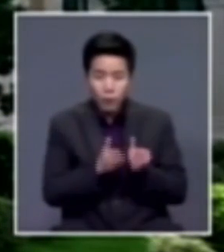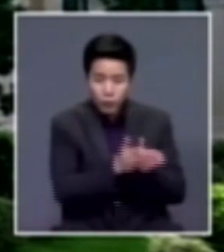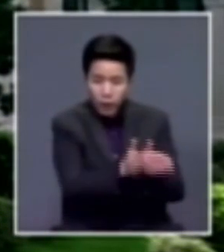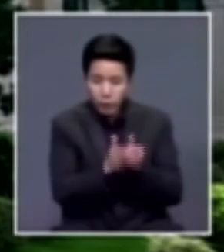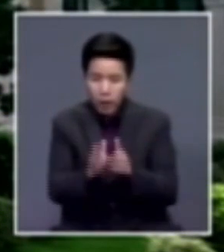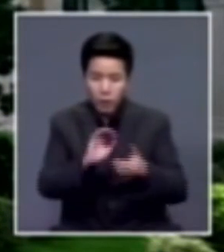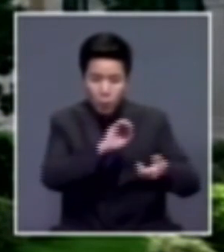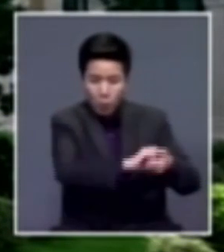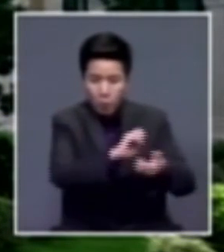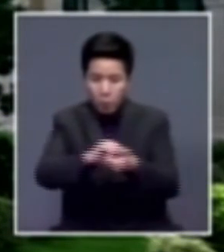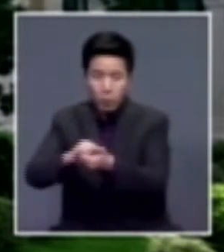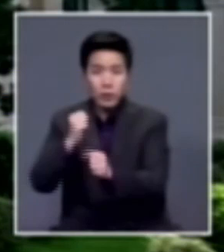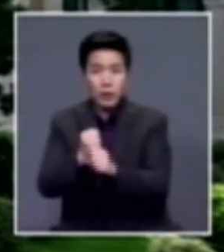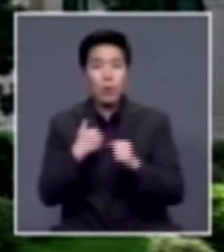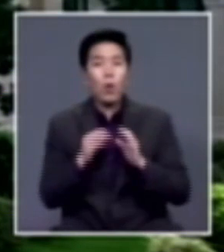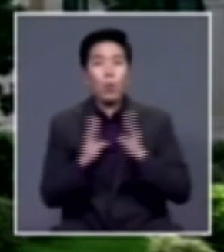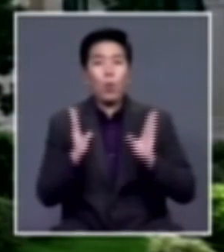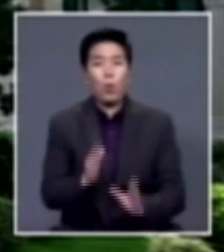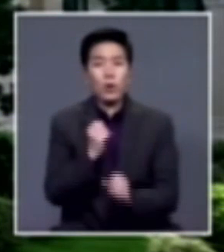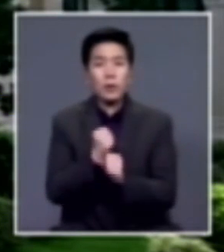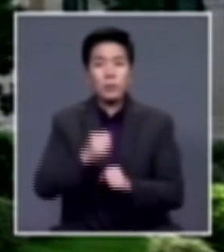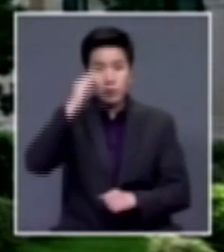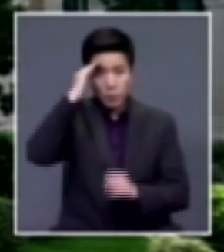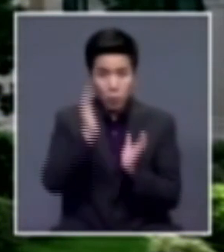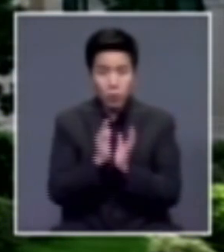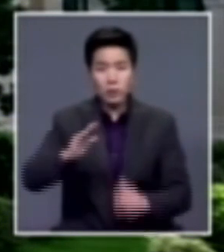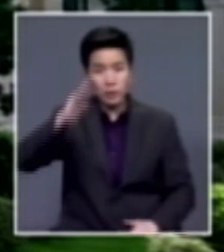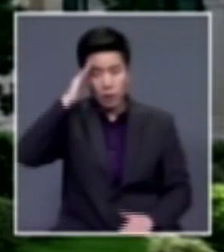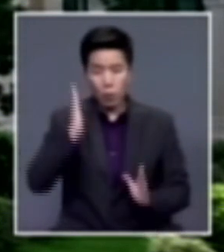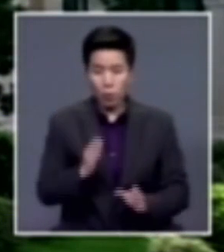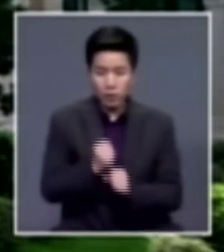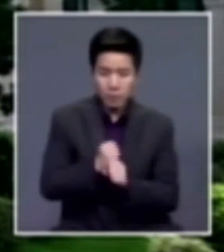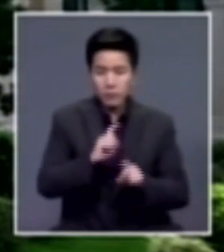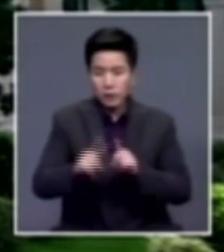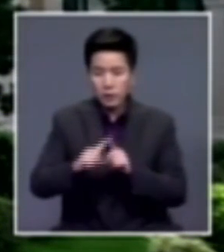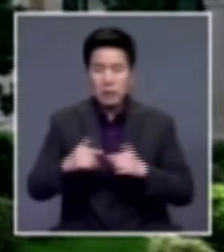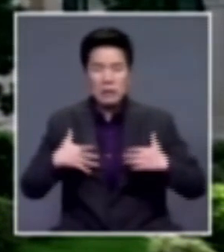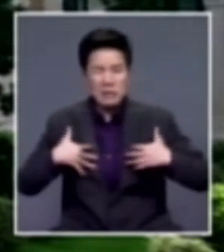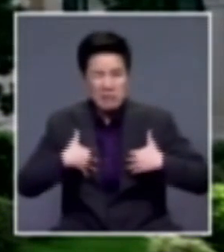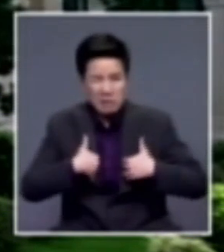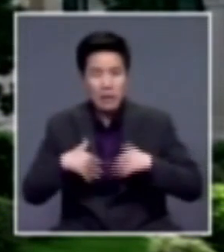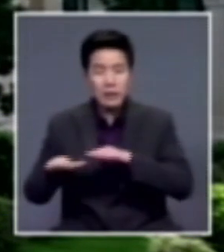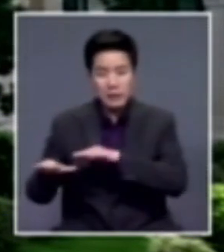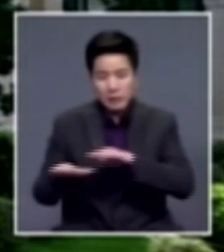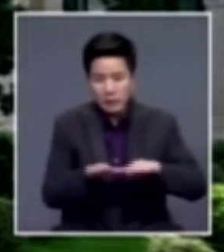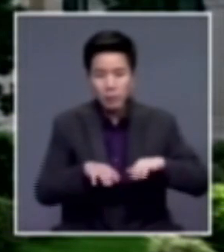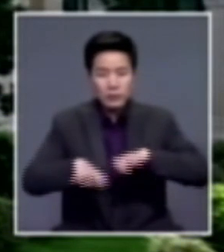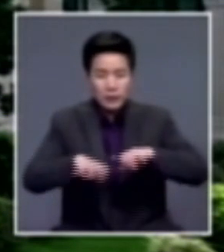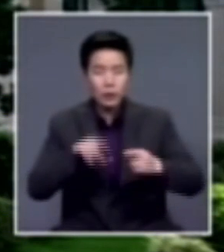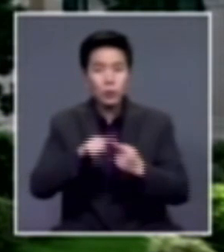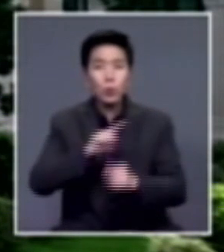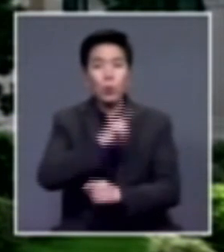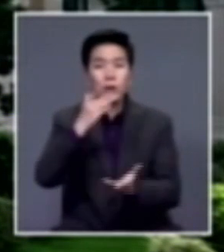ได้ร่วมมือกันทำงานด้วยนะครับขอบคุณเจ้าที่พลเรือนผู้ทหารที่ต้องเหนื่อย จากการเตรียมการหรือการดำเนินงานในช่ว